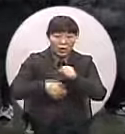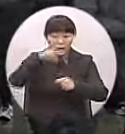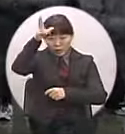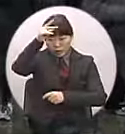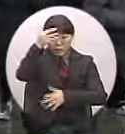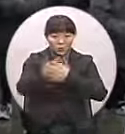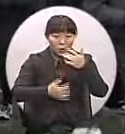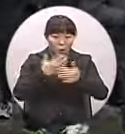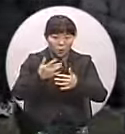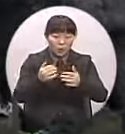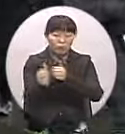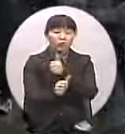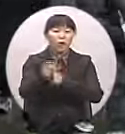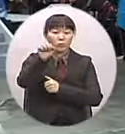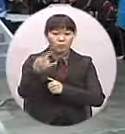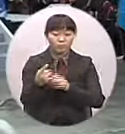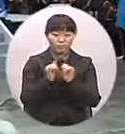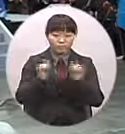국제경찰성화봉송위원회 경찰들입니다.